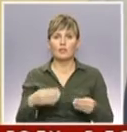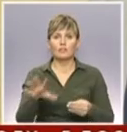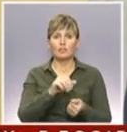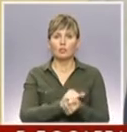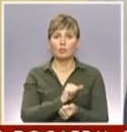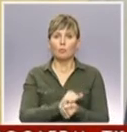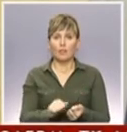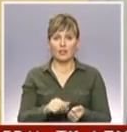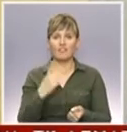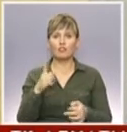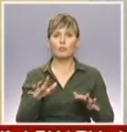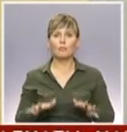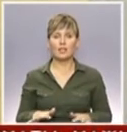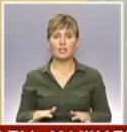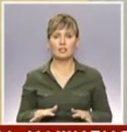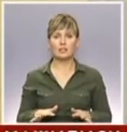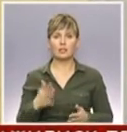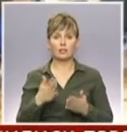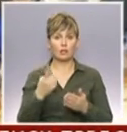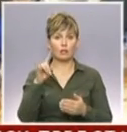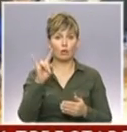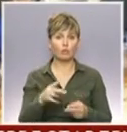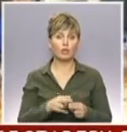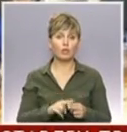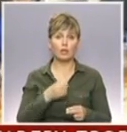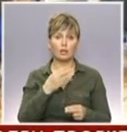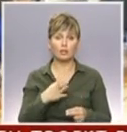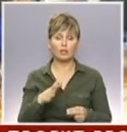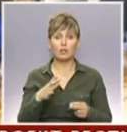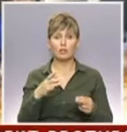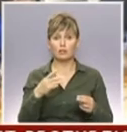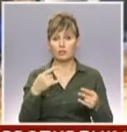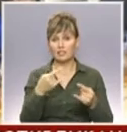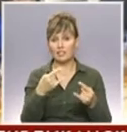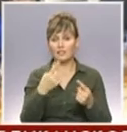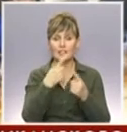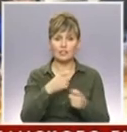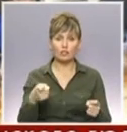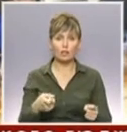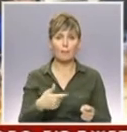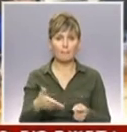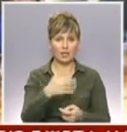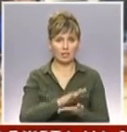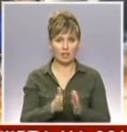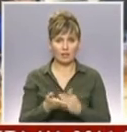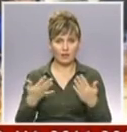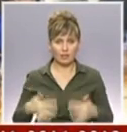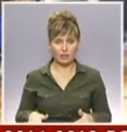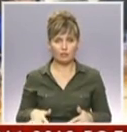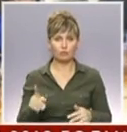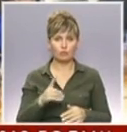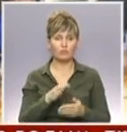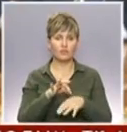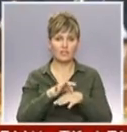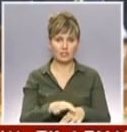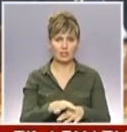документы инвесторам в одном месте. Ну, если одно окно, это хорошо. С МИДом мы договорились об усилении координации работы по 10 приоритетным